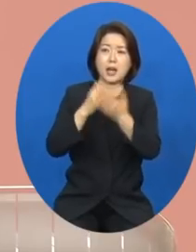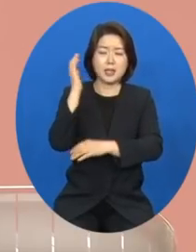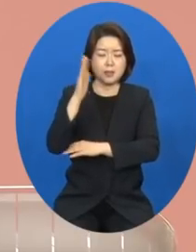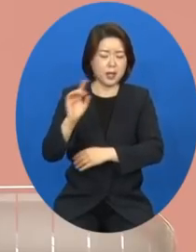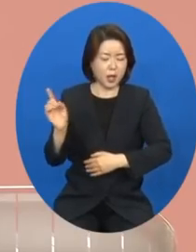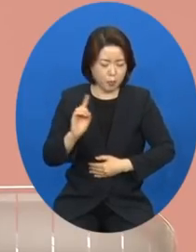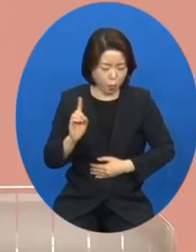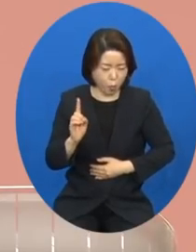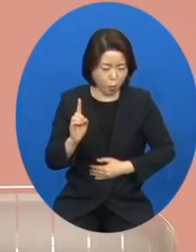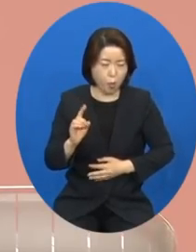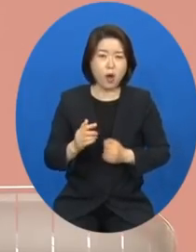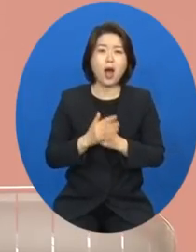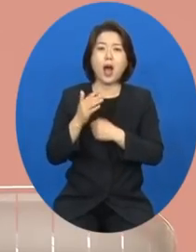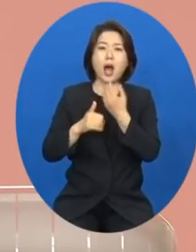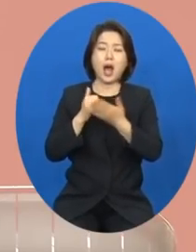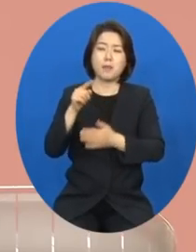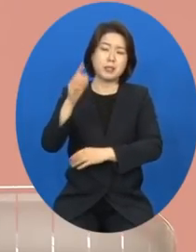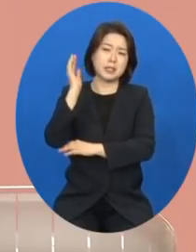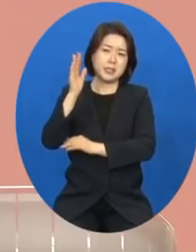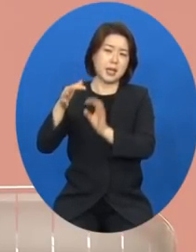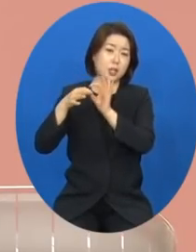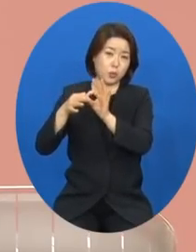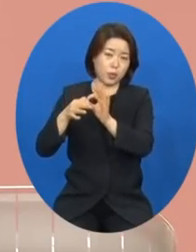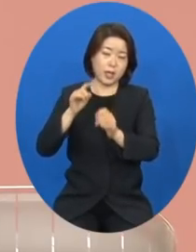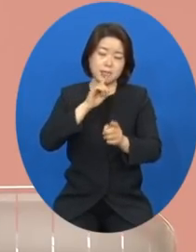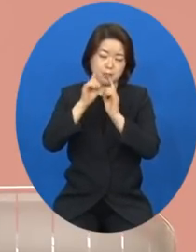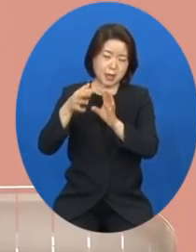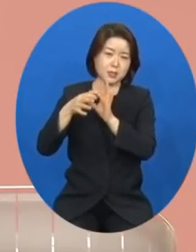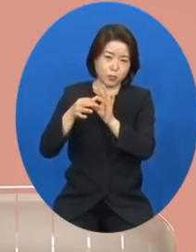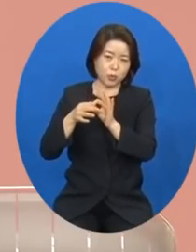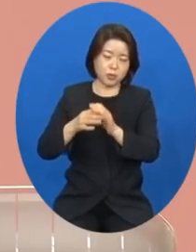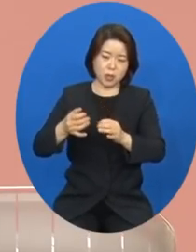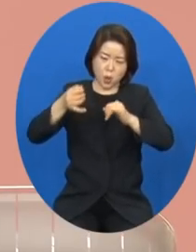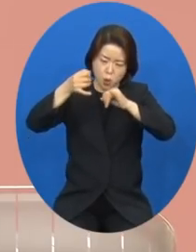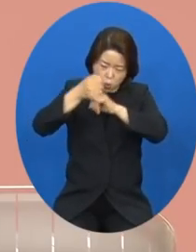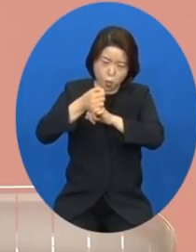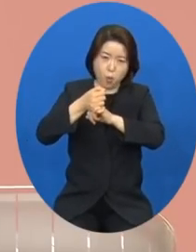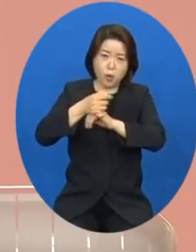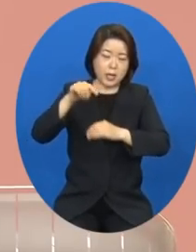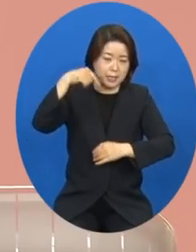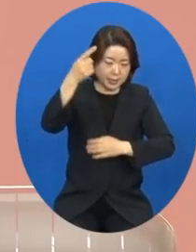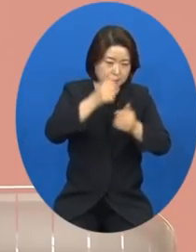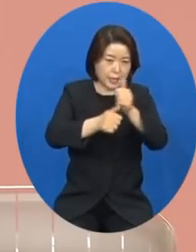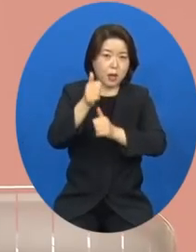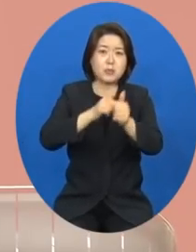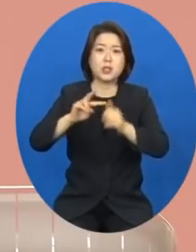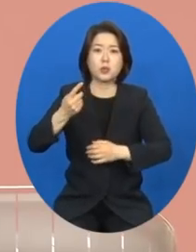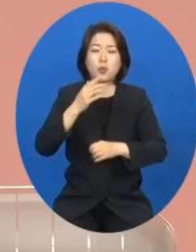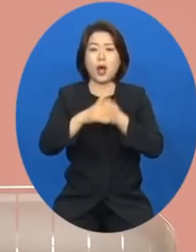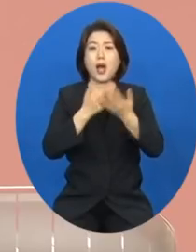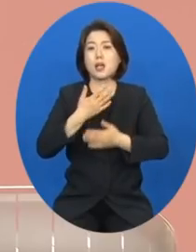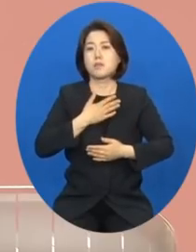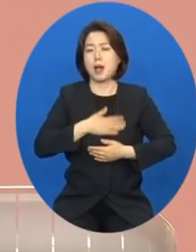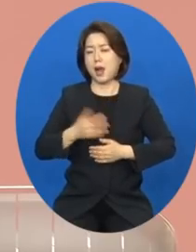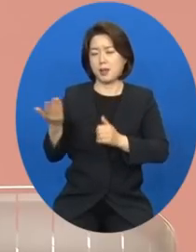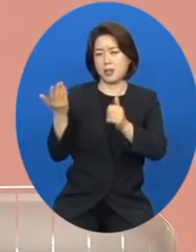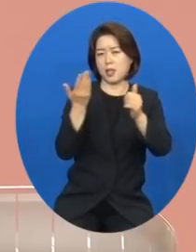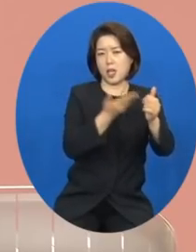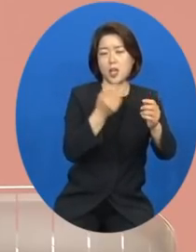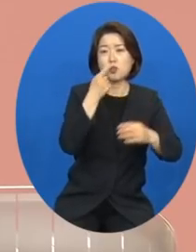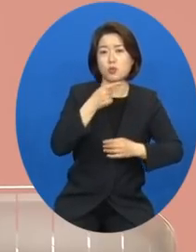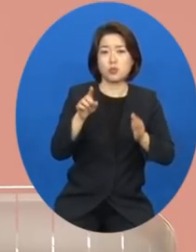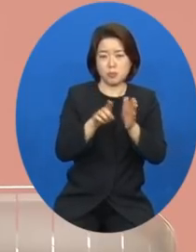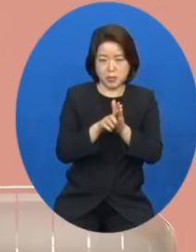무엇인가 하나님은 그 이야기를 통해서 그 말씀을 통해서 판 듯이 다음 세대도 하나님을 알게 바칠 줄로 믿습니다